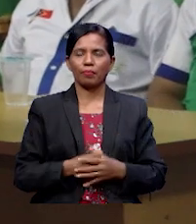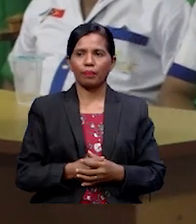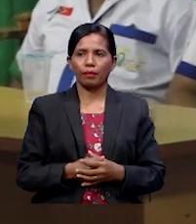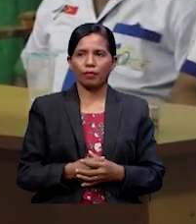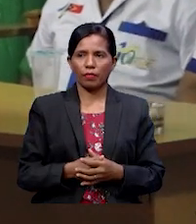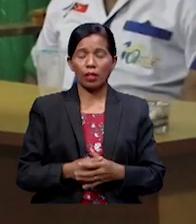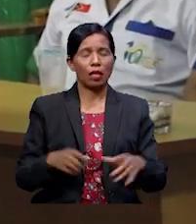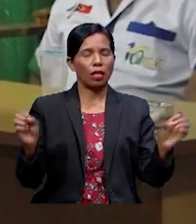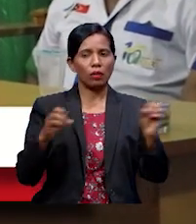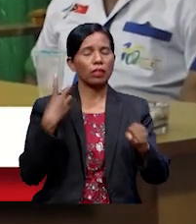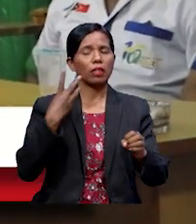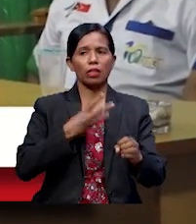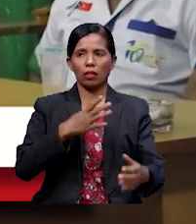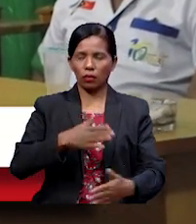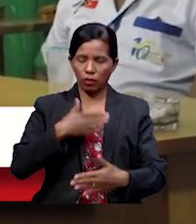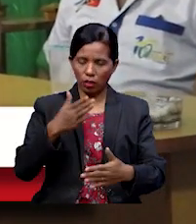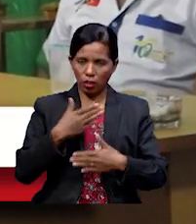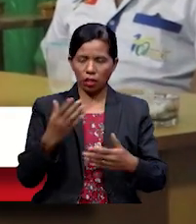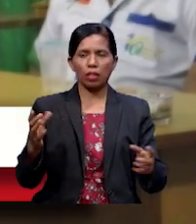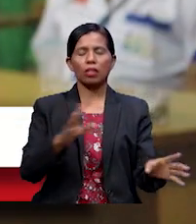Laos kami kekutipi ui sumbrung-sumbrung,